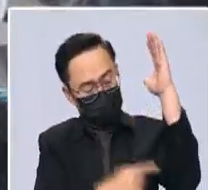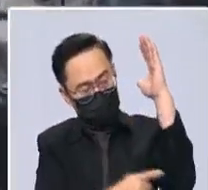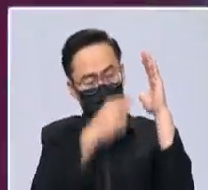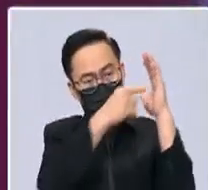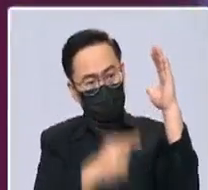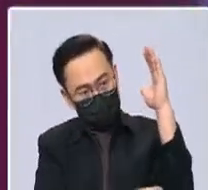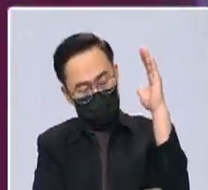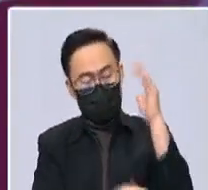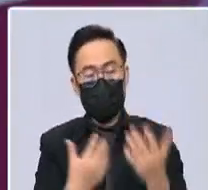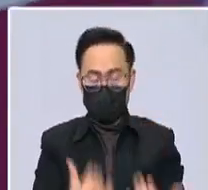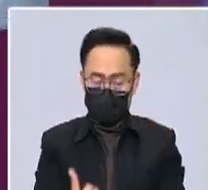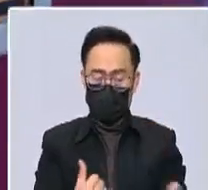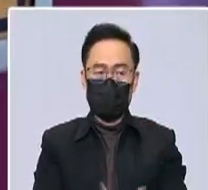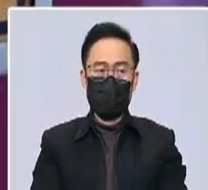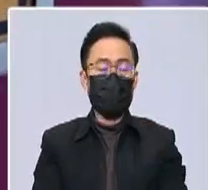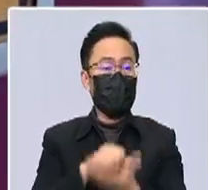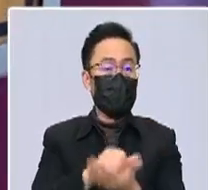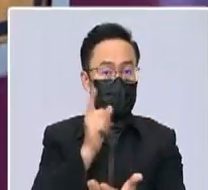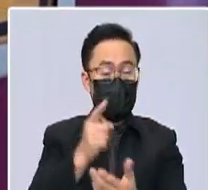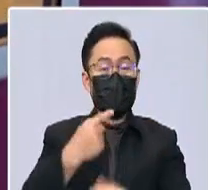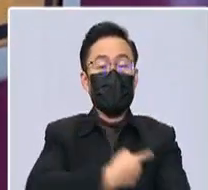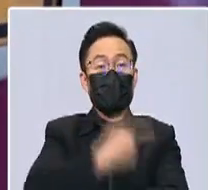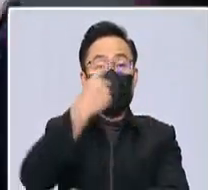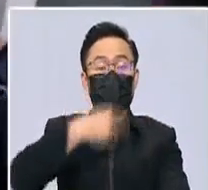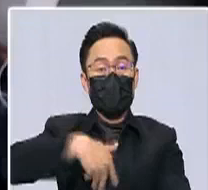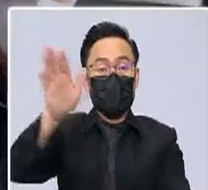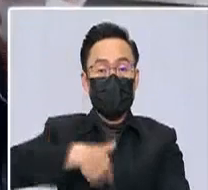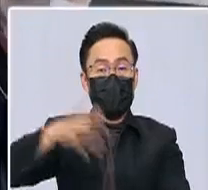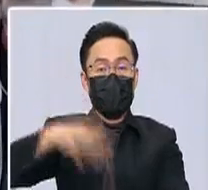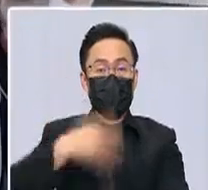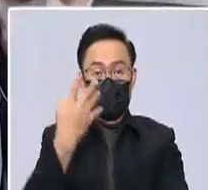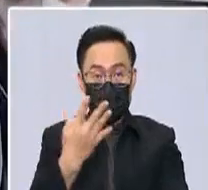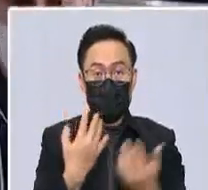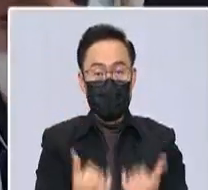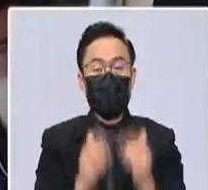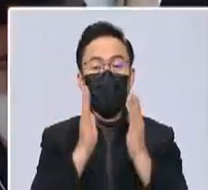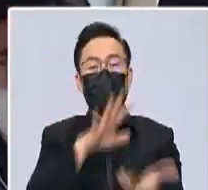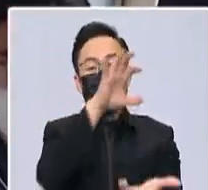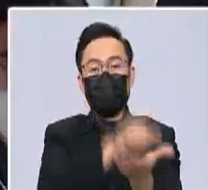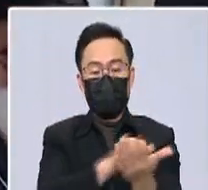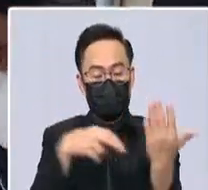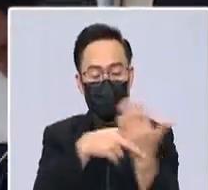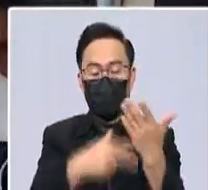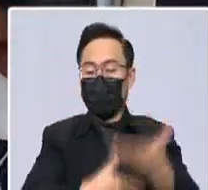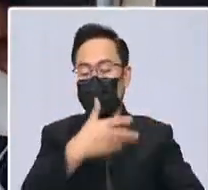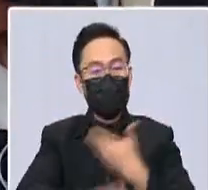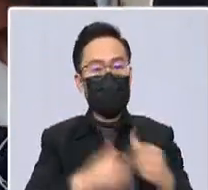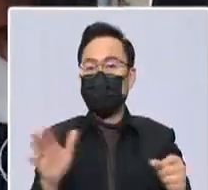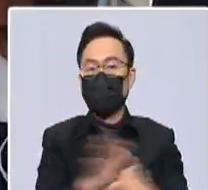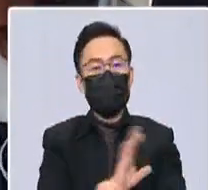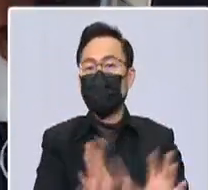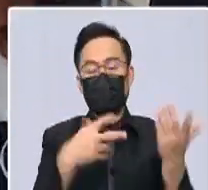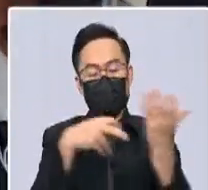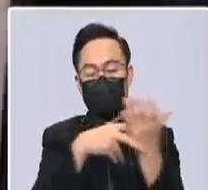ที่ขึ้นมากรุงเทพเนี่ยที่ให้บริการวันละ4ขบวนถูกไหมฮะ ใช่ค่ะ ผู้โดยสารเนี่ยจองตั๋วกันเต็มยาวไปจนถึงวันพรุ่งนี้แล้วนะ